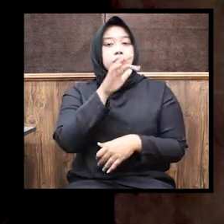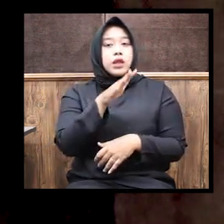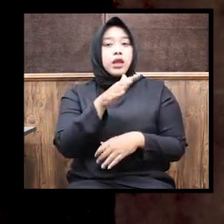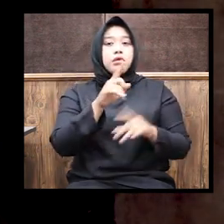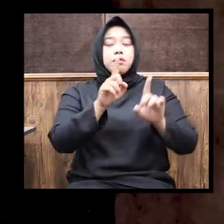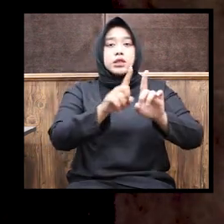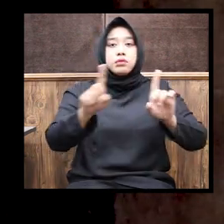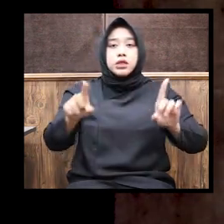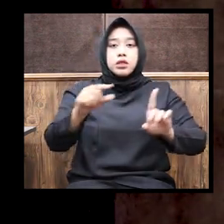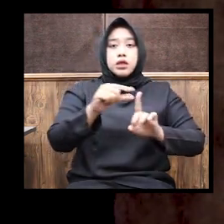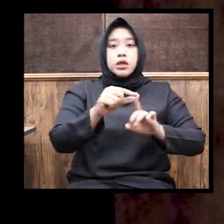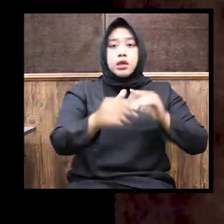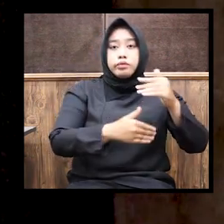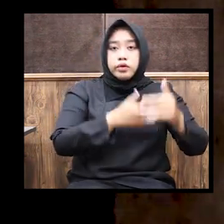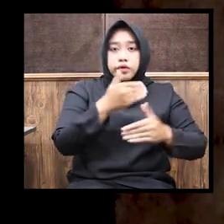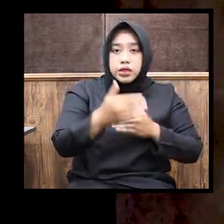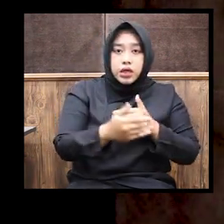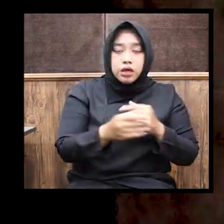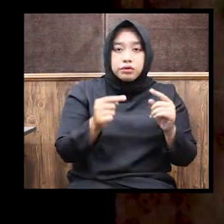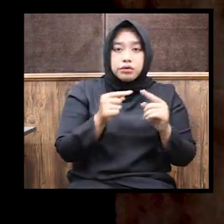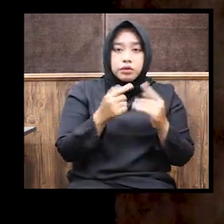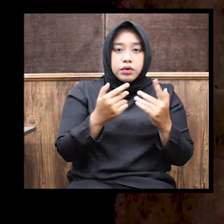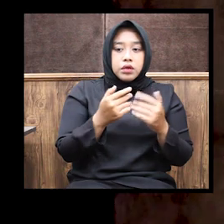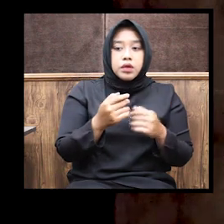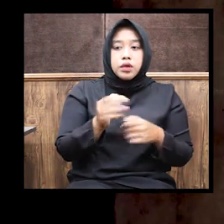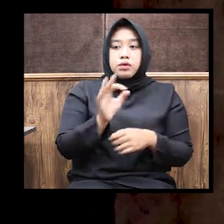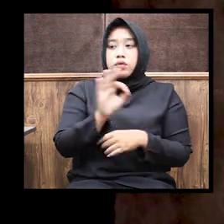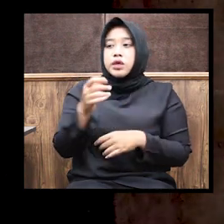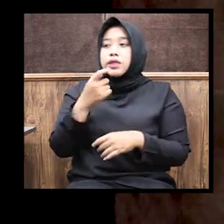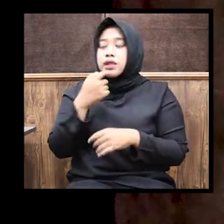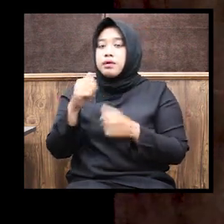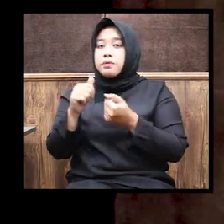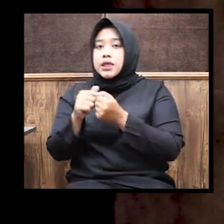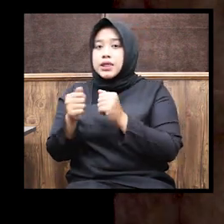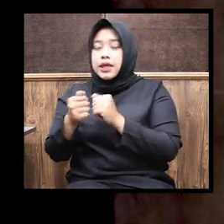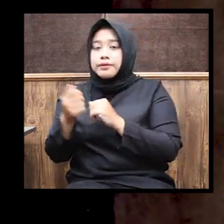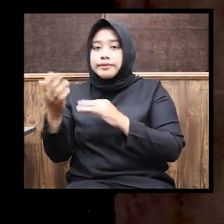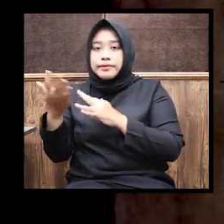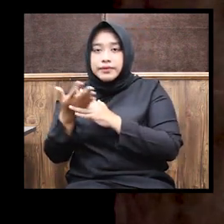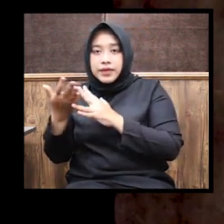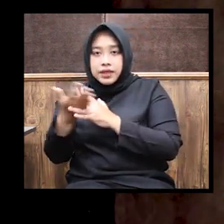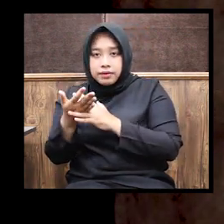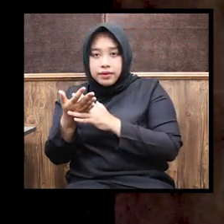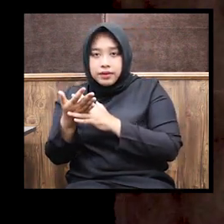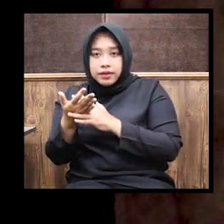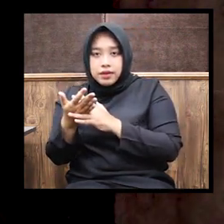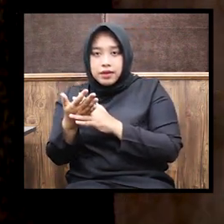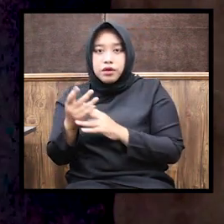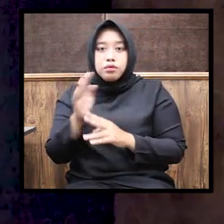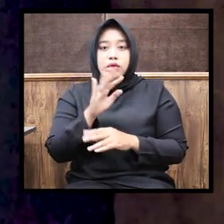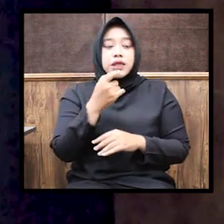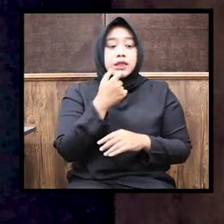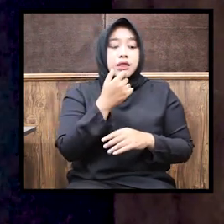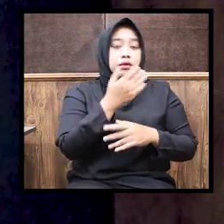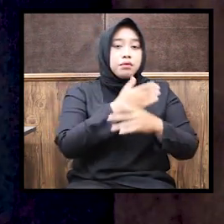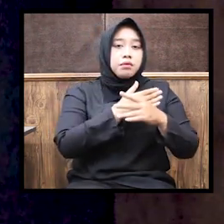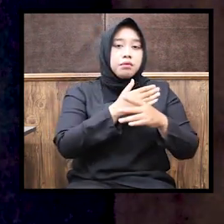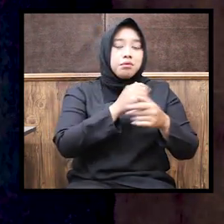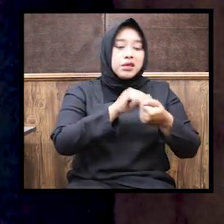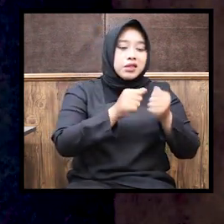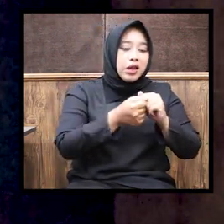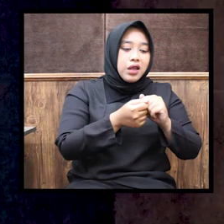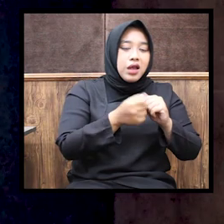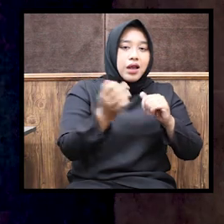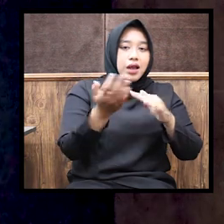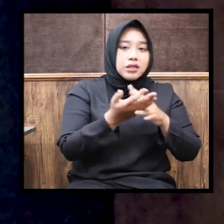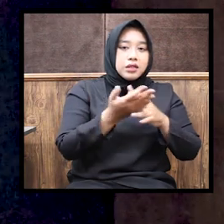pihak perusahaan untuk bisa bukan masalah aksesibel saja bukan masalah akses fisik untuk teman-teman yang